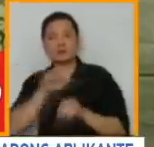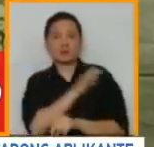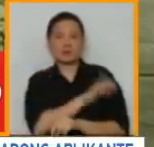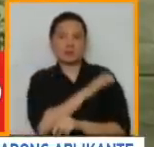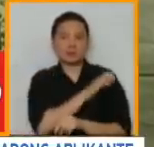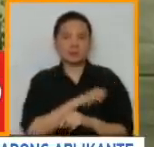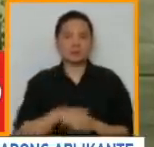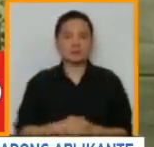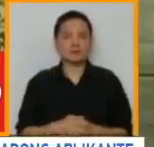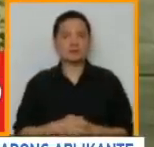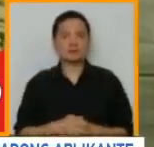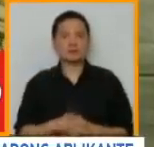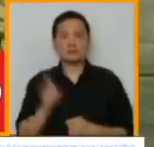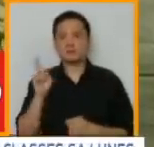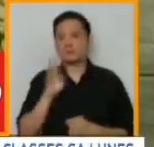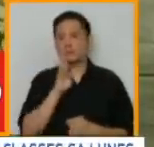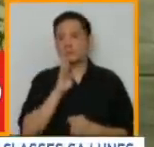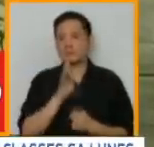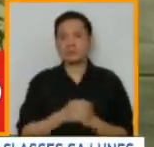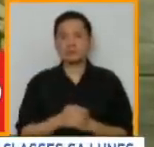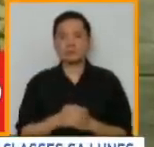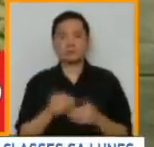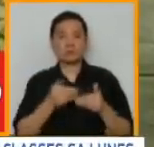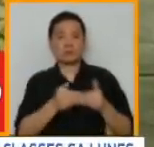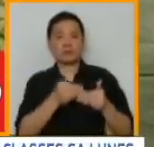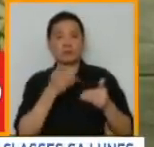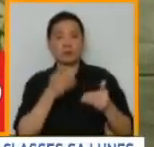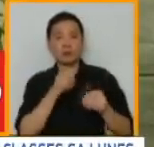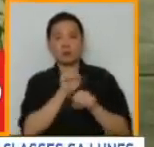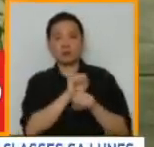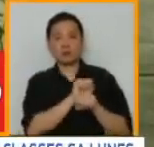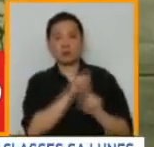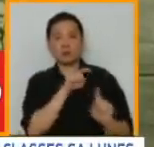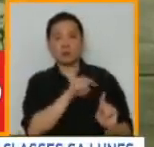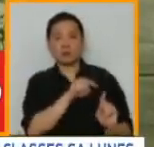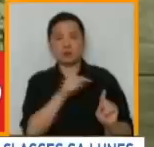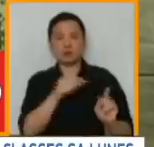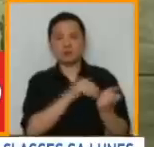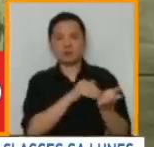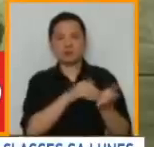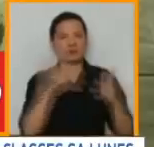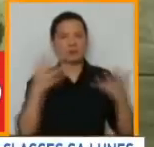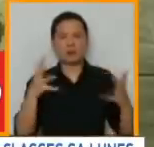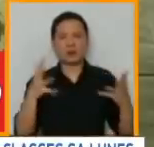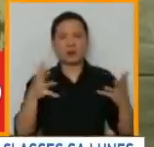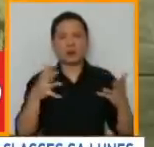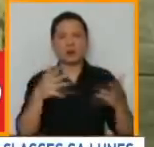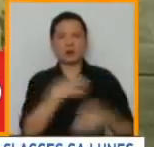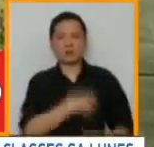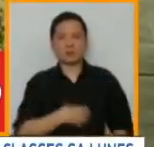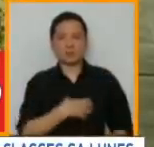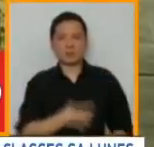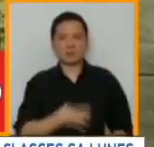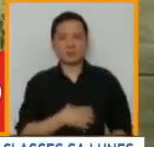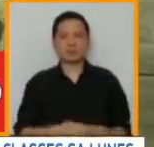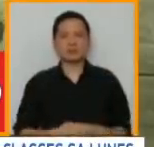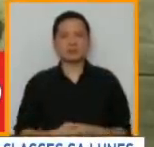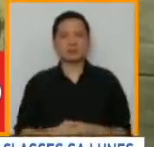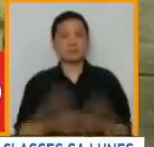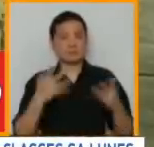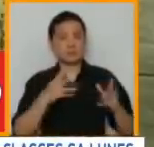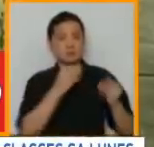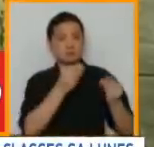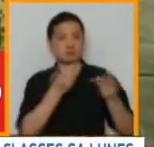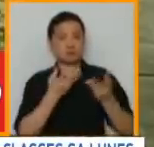niyang narisitaan, hindi naman daw nagreklamo sa kanya. Saka ang sabi pa niya sa akin na wala naman